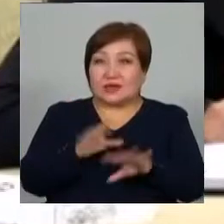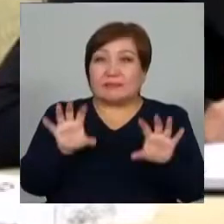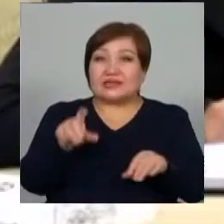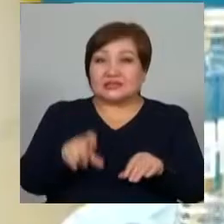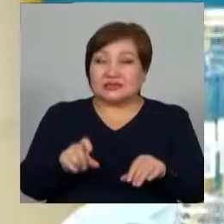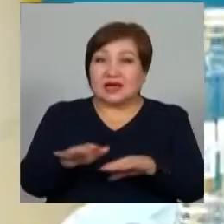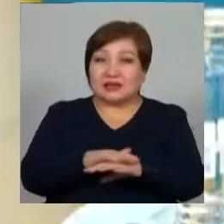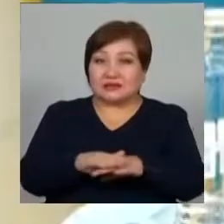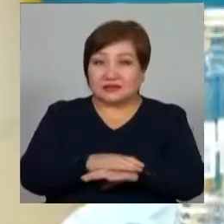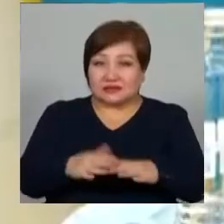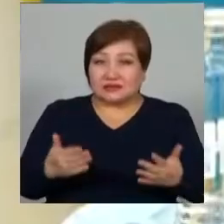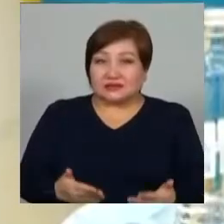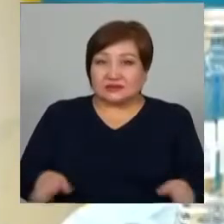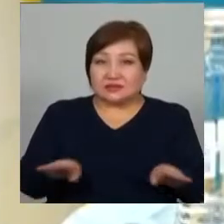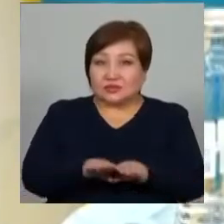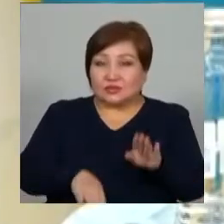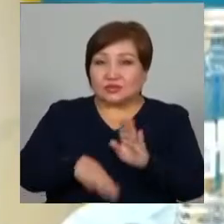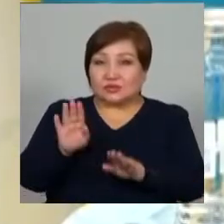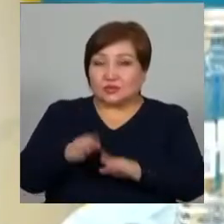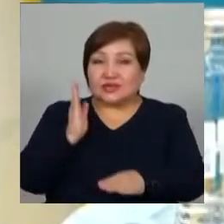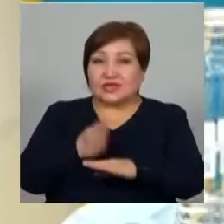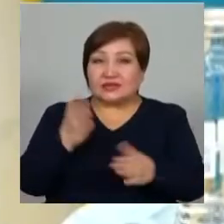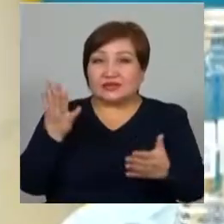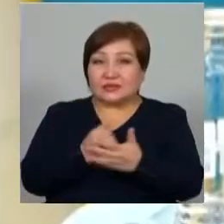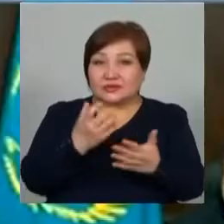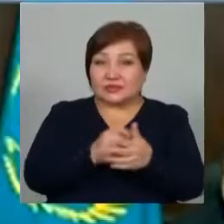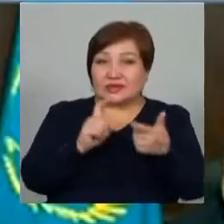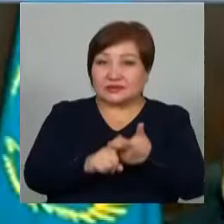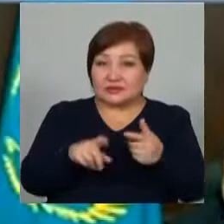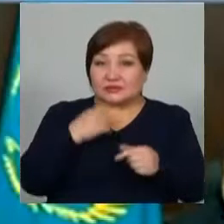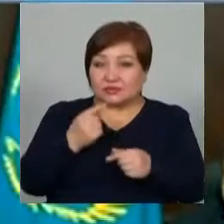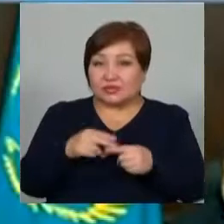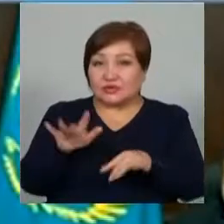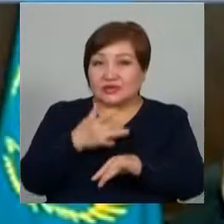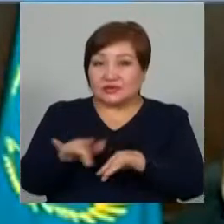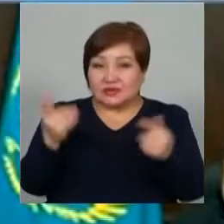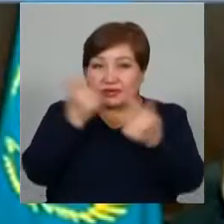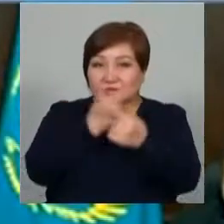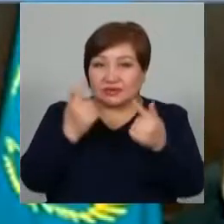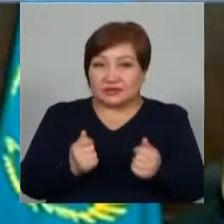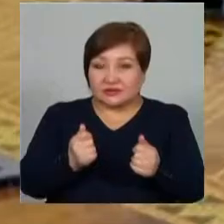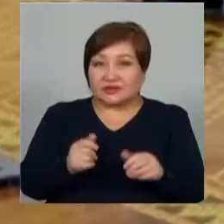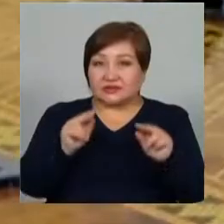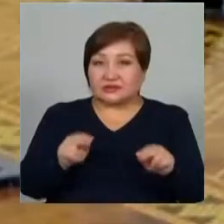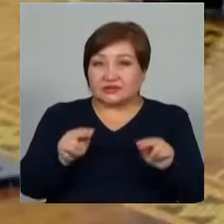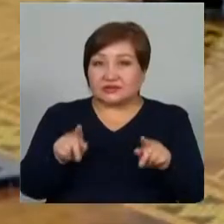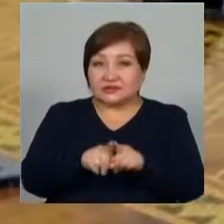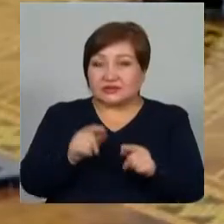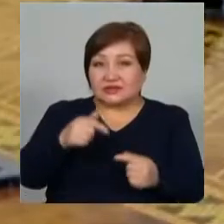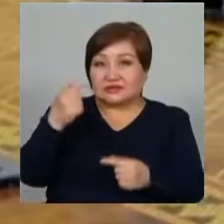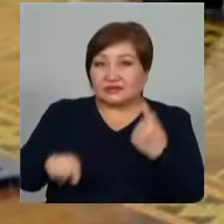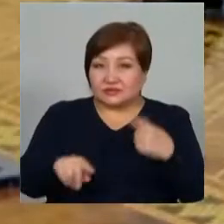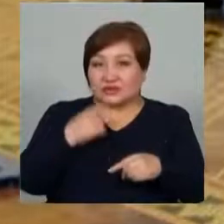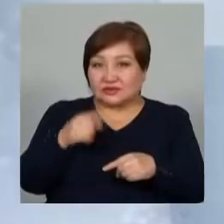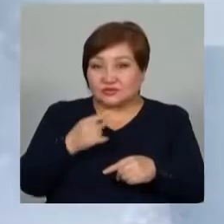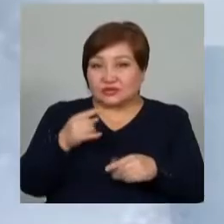Президент халықтың әл-ауқатын арттыру тікелей табысына байланысты екенін атап өтті. Бұл ретте статистикалық мәліметтердің шындыққа жанаспайтынын сынғалды.